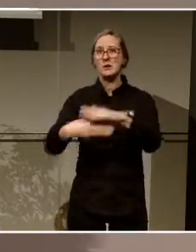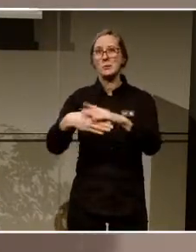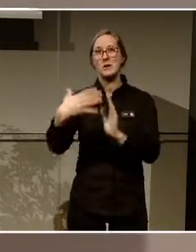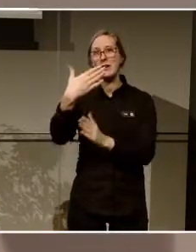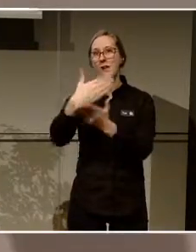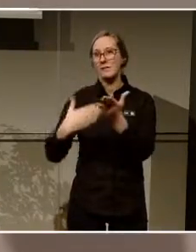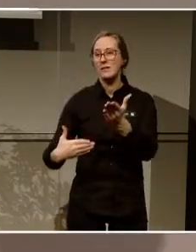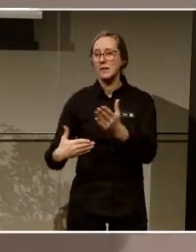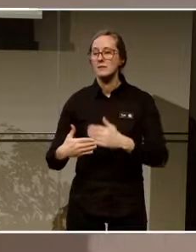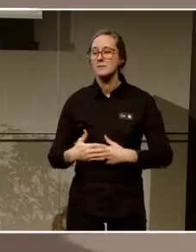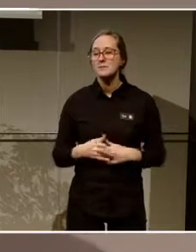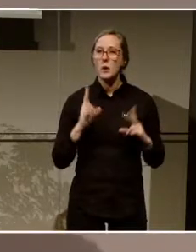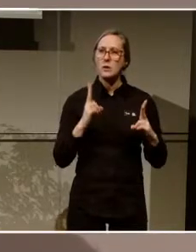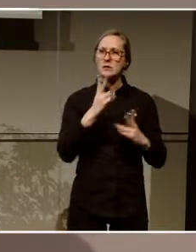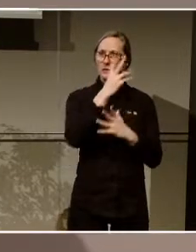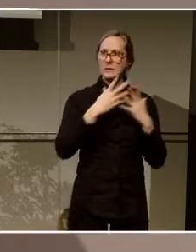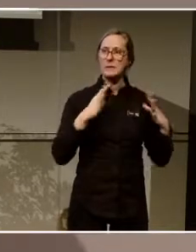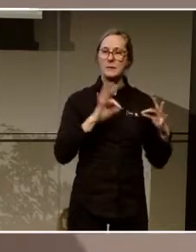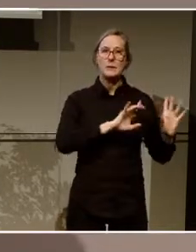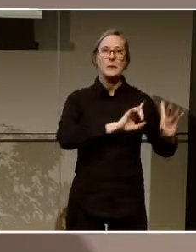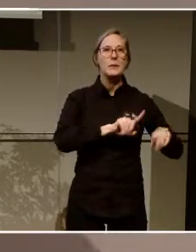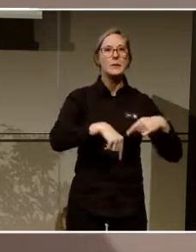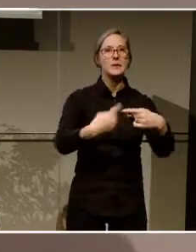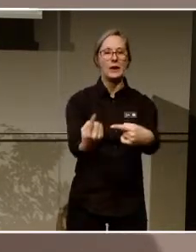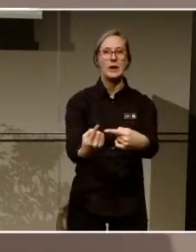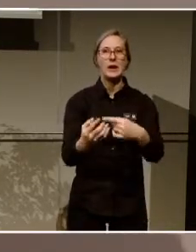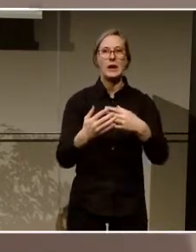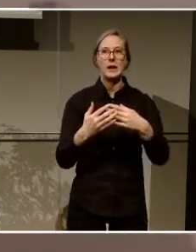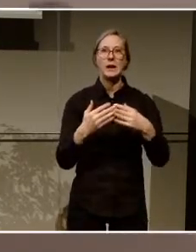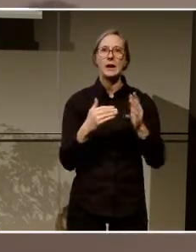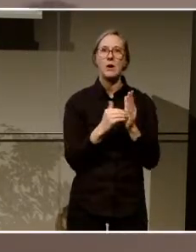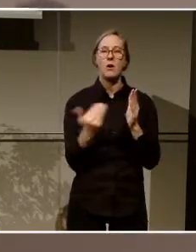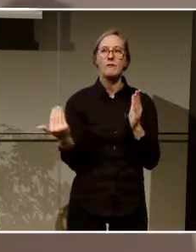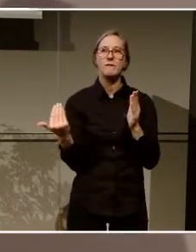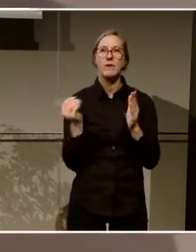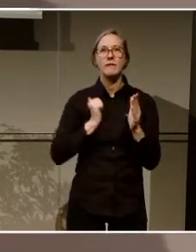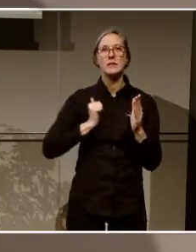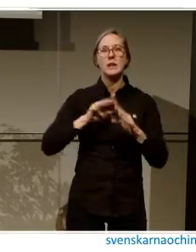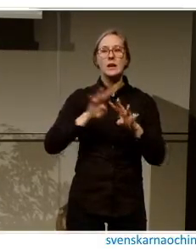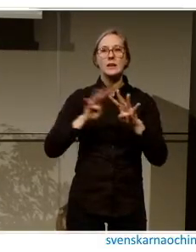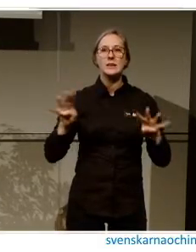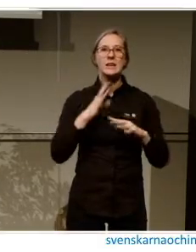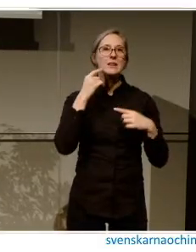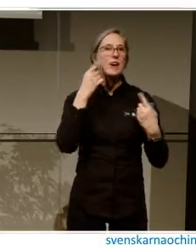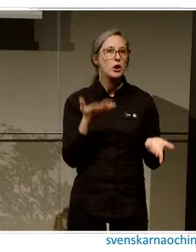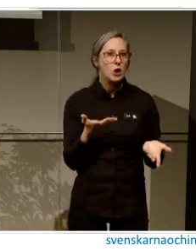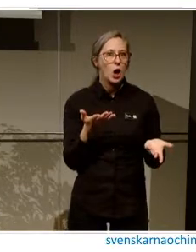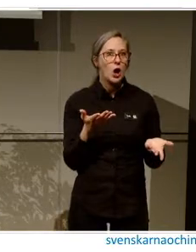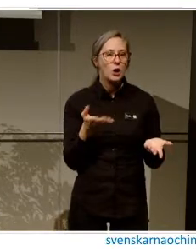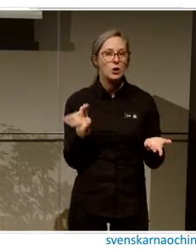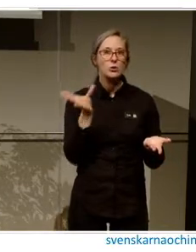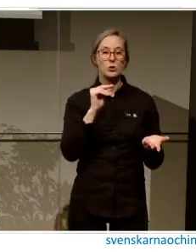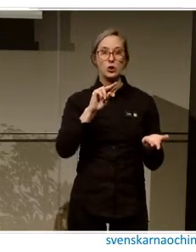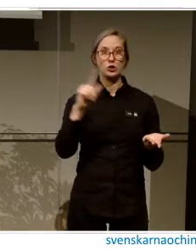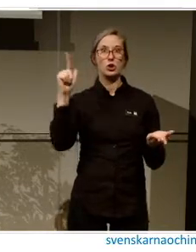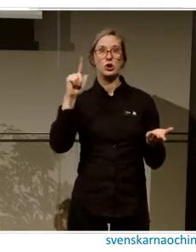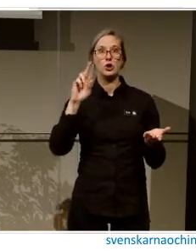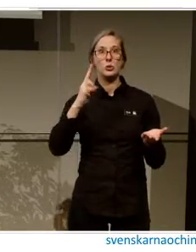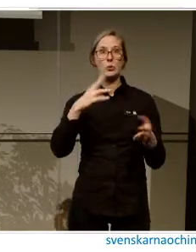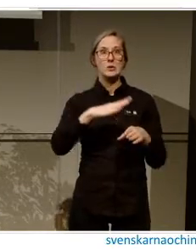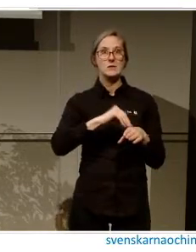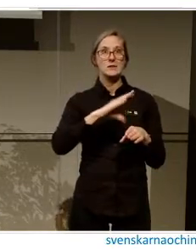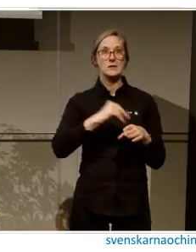Jag tänkte också visa hur det har gått till med utvecklingen av att använda internet dagligen. Och det som är lite nytt i svenskan och